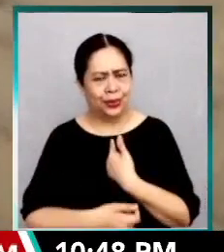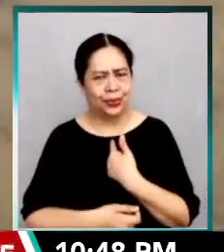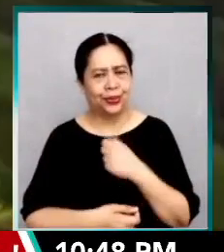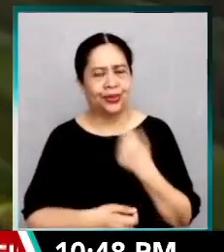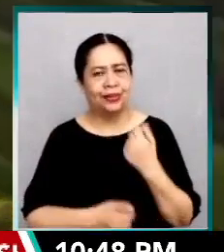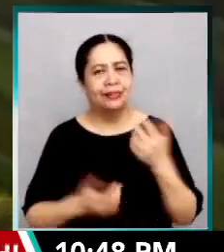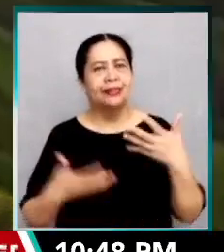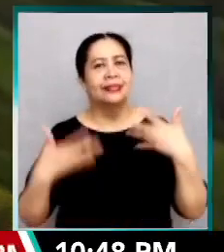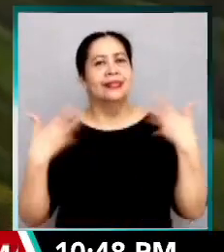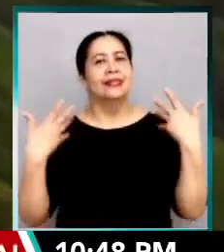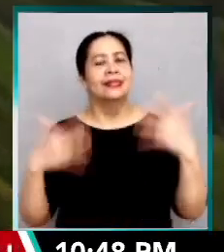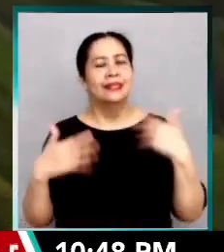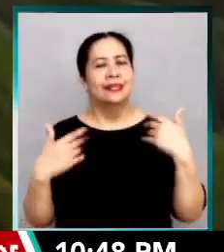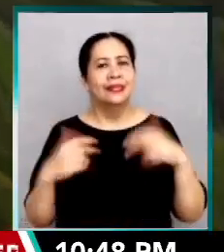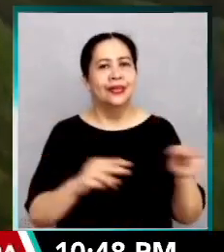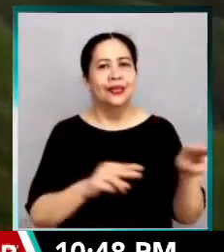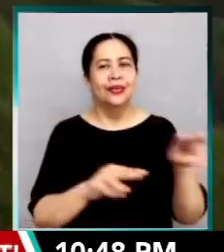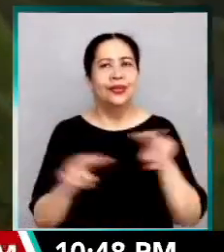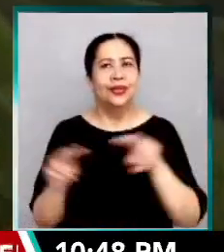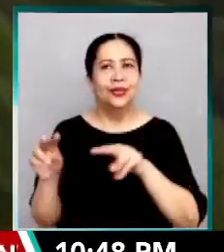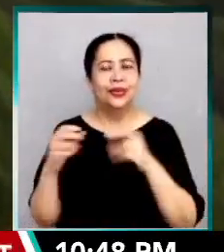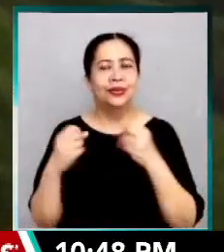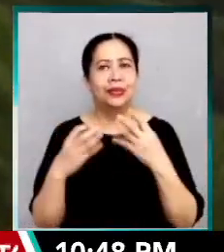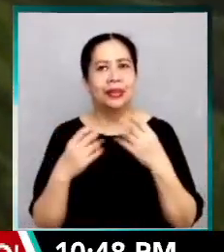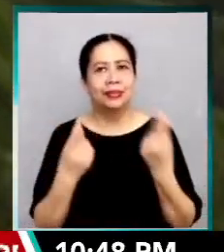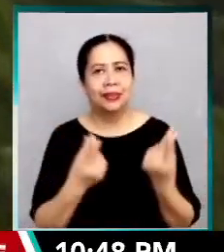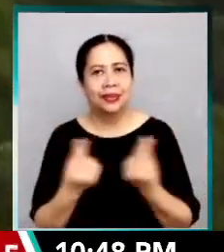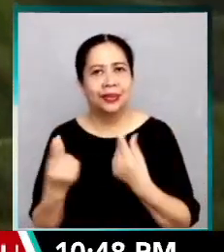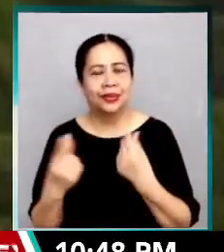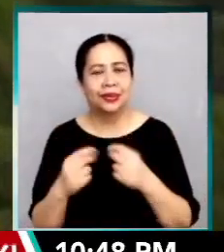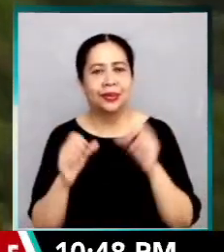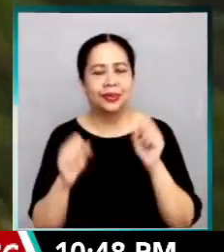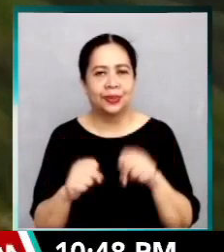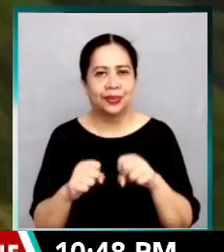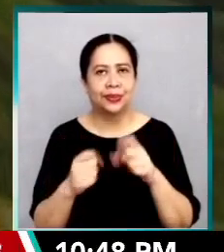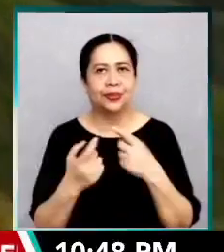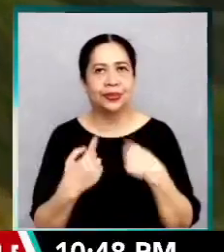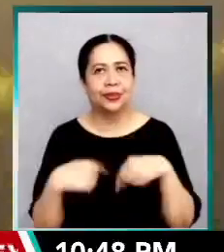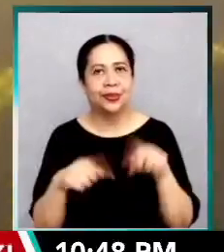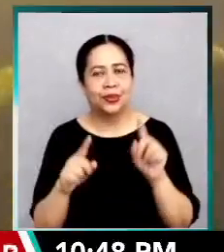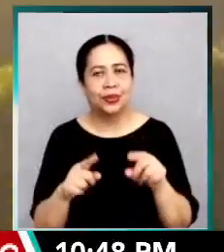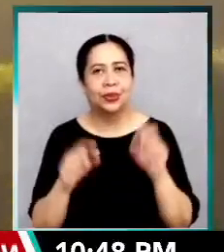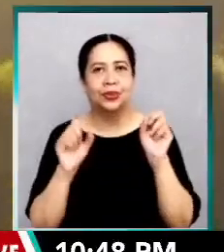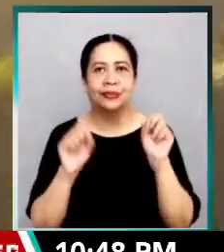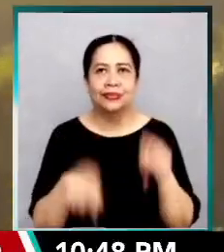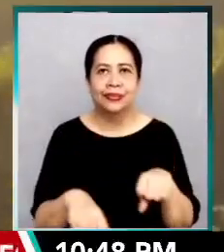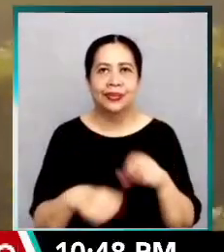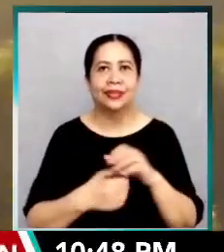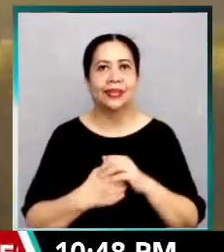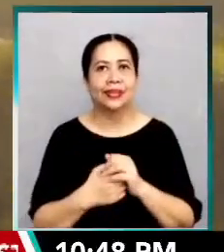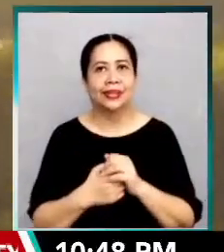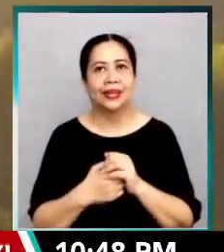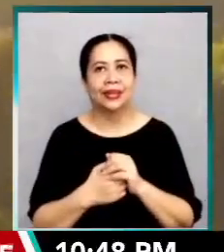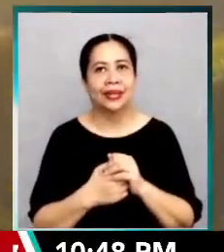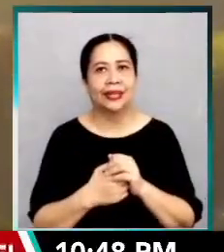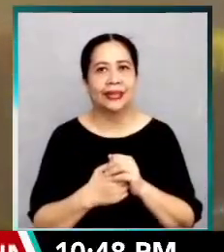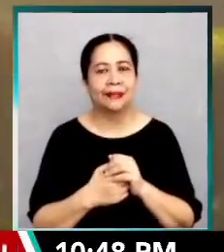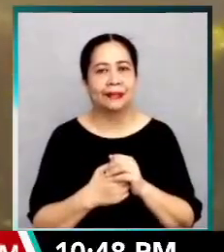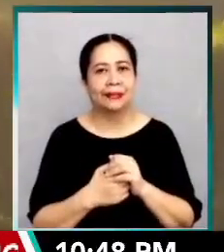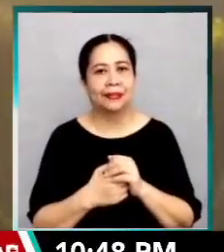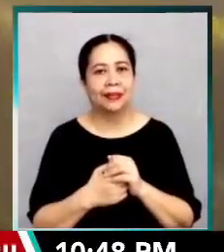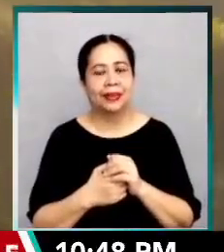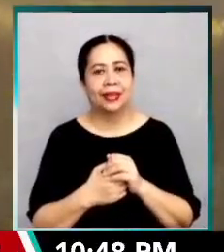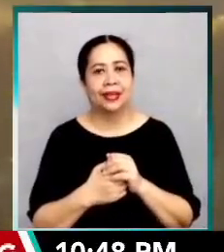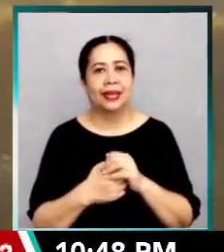view, doon maraming activities na pwede mong magagawa. Pwede ka rin yung ATV